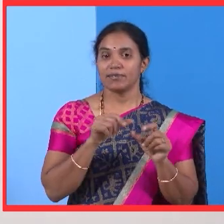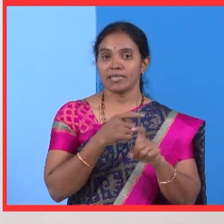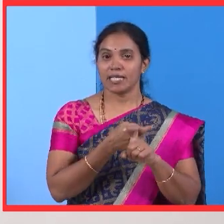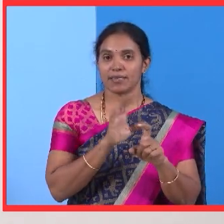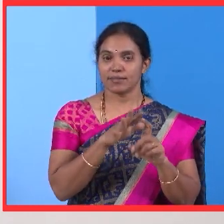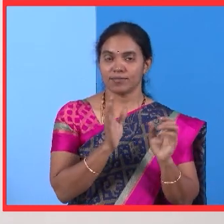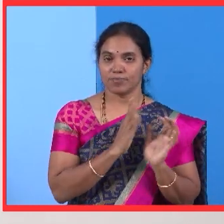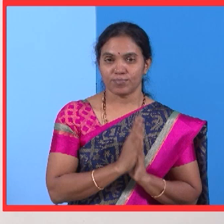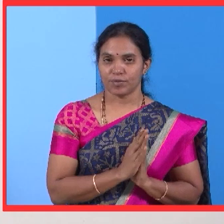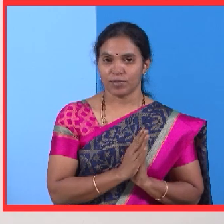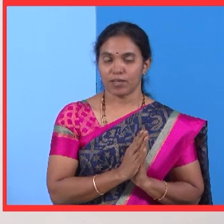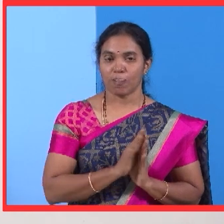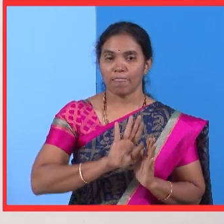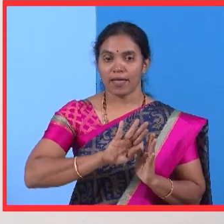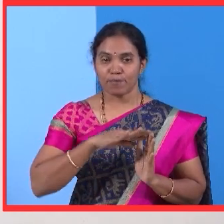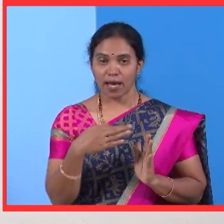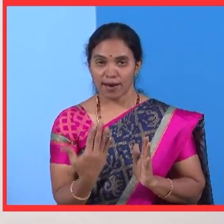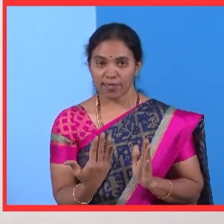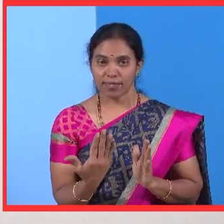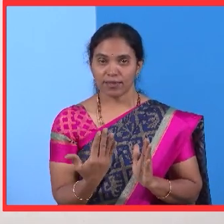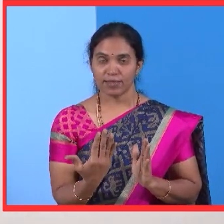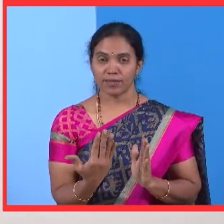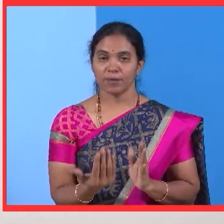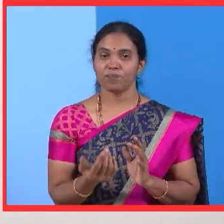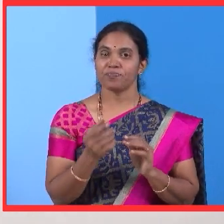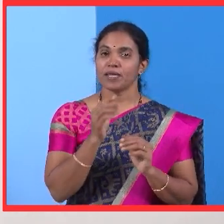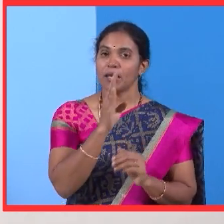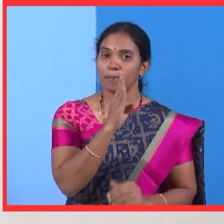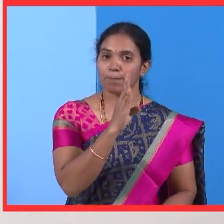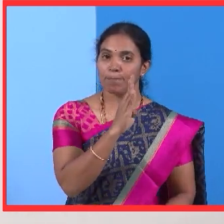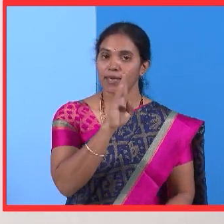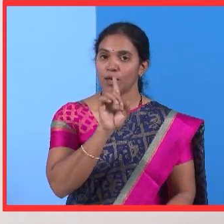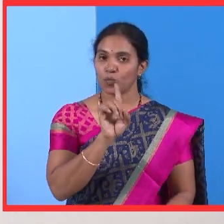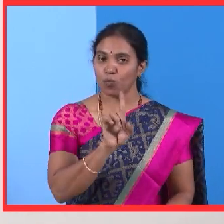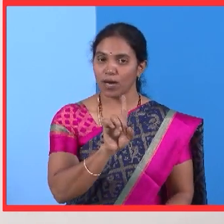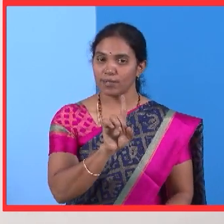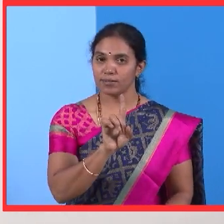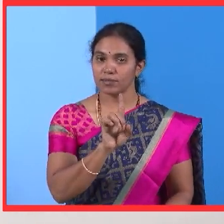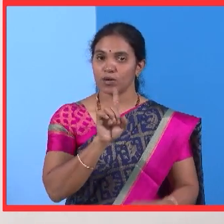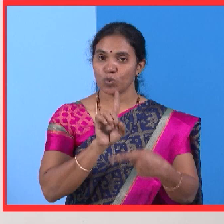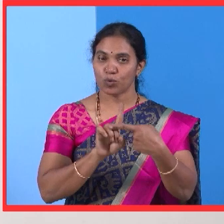புள்ளியின் ஒய்யாய தொலைவு, இதே மாதிரியே கால்குலேட் பண்ணணும். பி ஒன் ப்ளஸ் பி த்ரீ